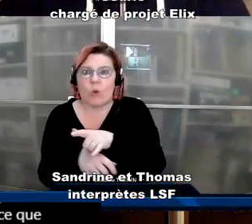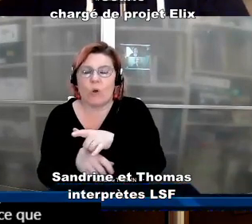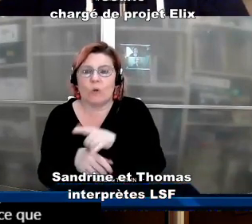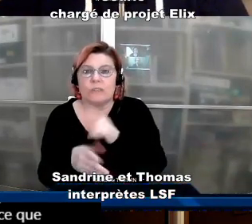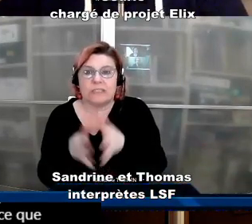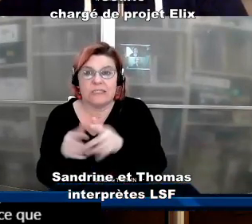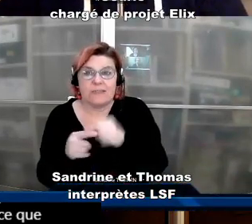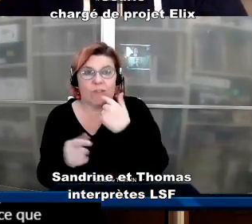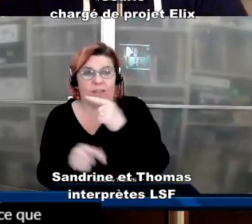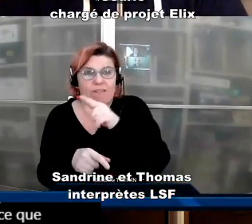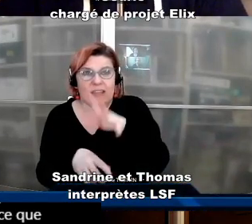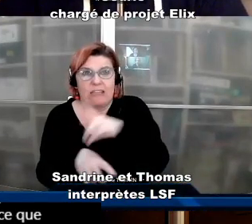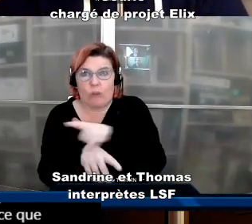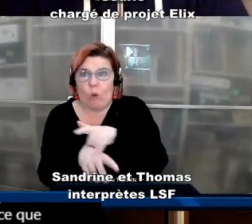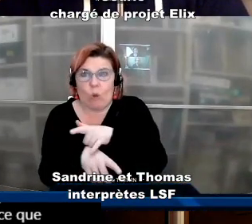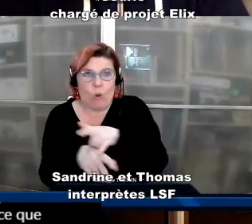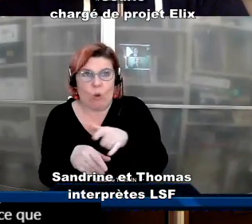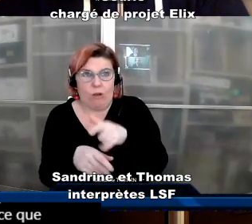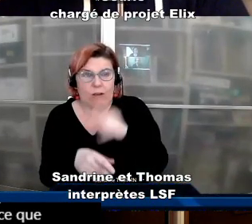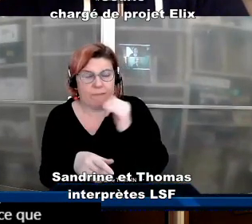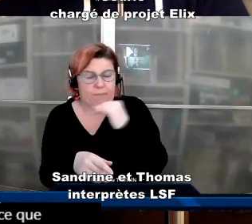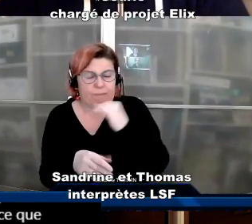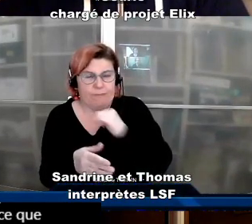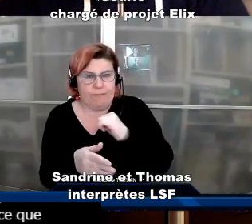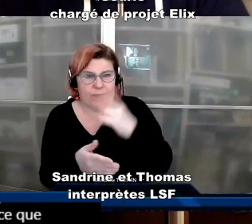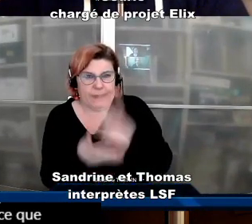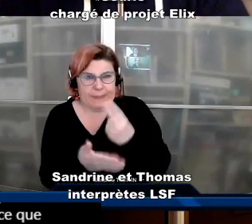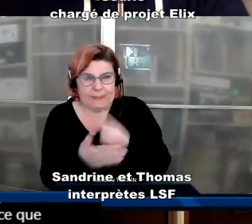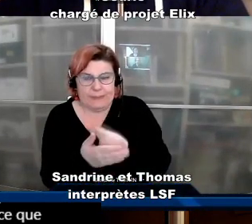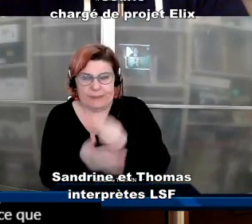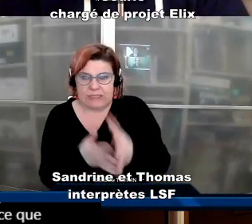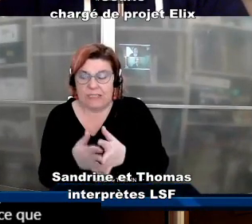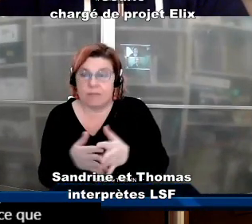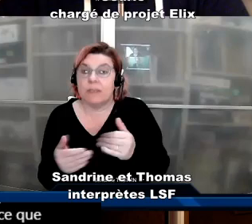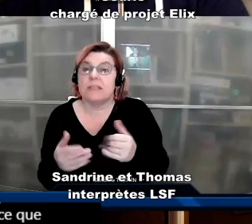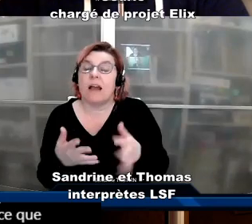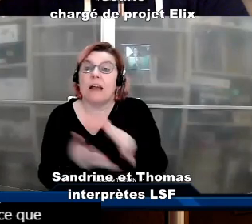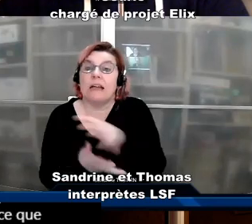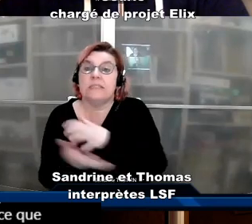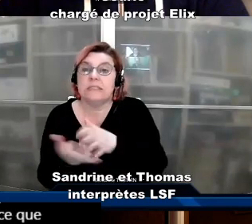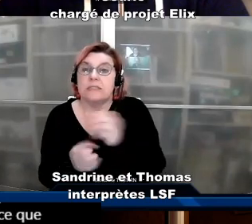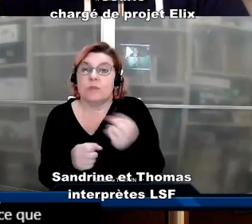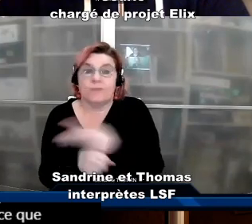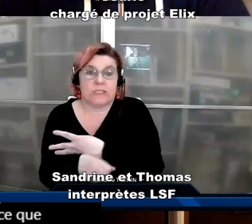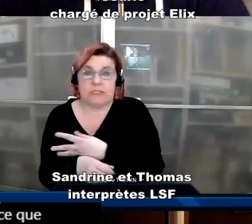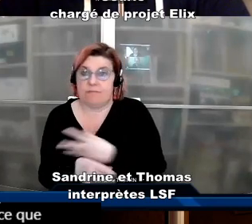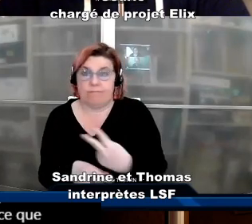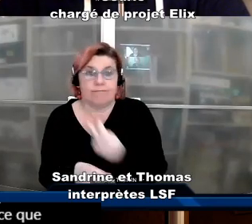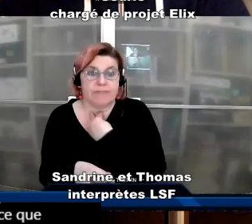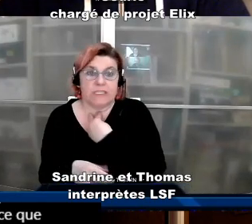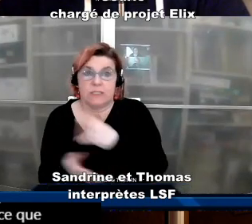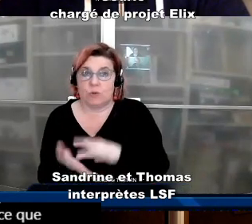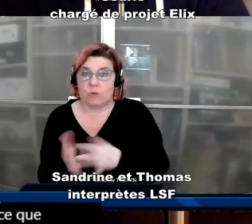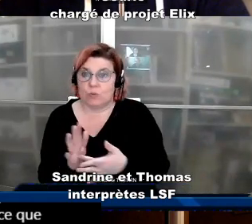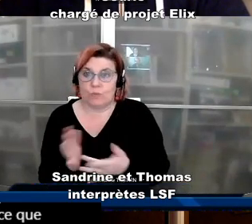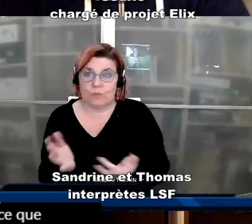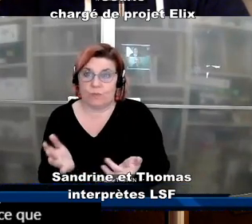ça, tous ensemble en présentiel. Et la crise sanitaire a bloqué tous ces projets-là. Donc, on s'est dit